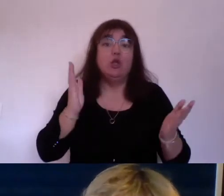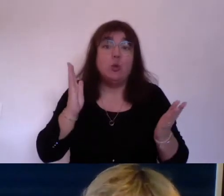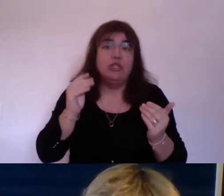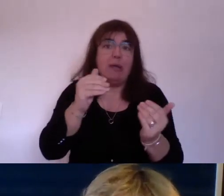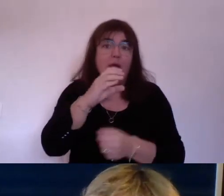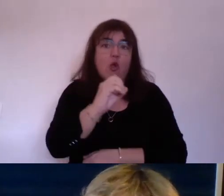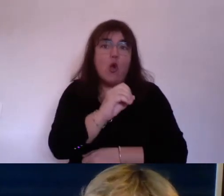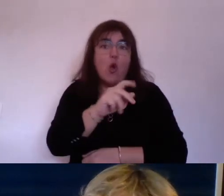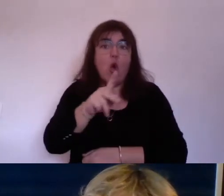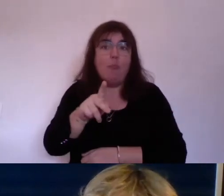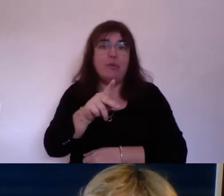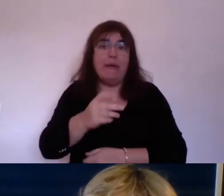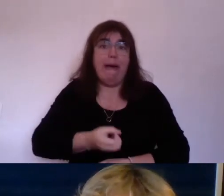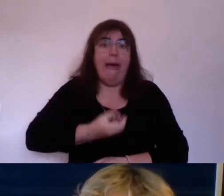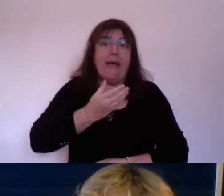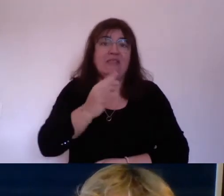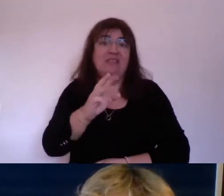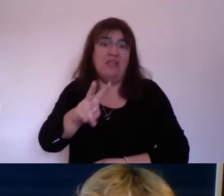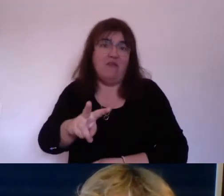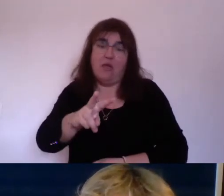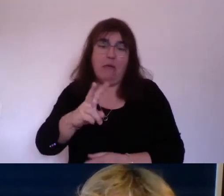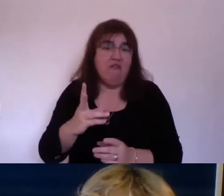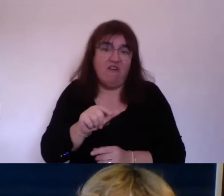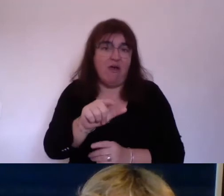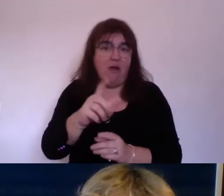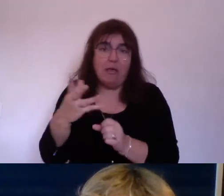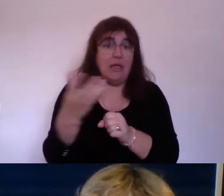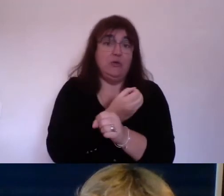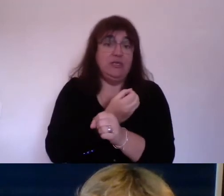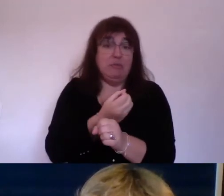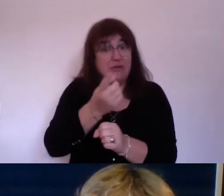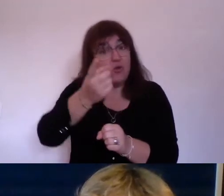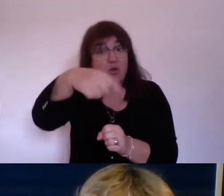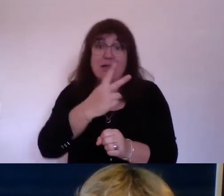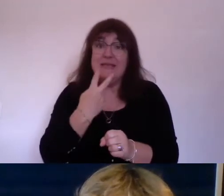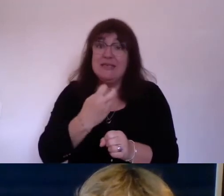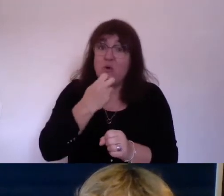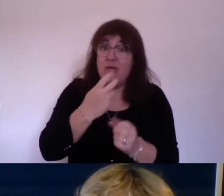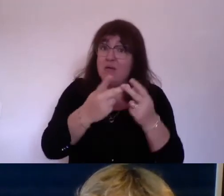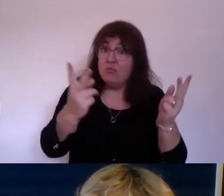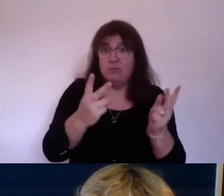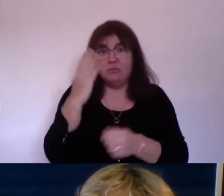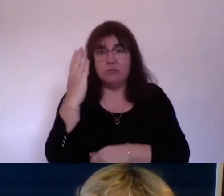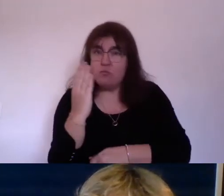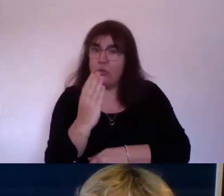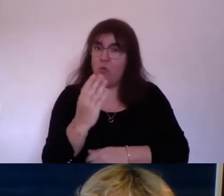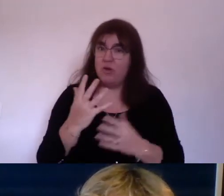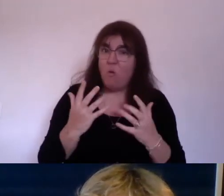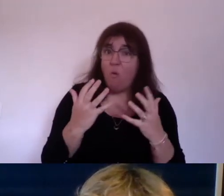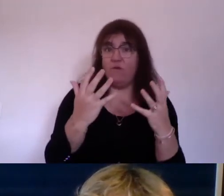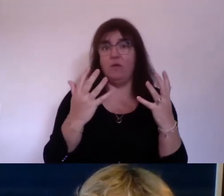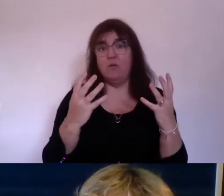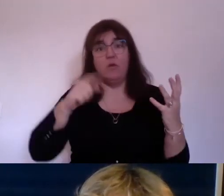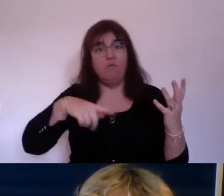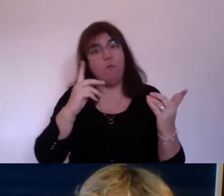la plus grande réussite qu'elle mérite, parce que c'est vraiment, je crois, une très grande attente des citoyens. Et à partir de là, il faut tout faire pour